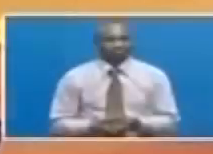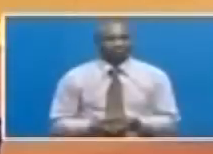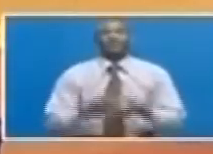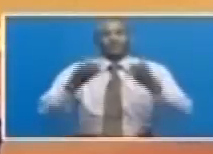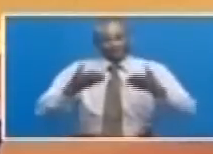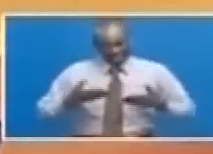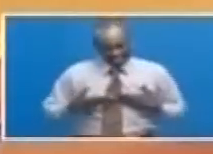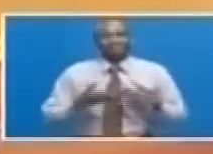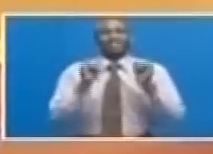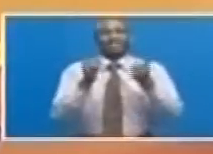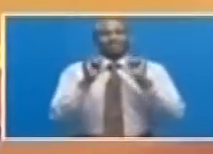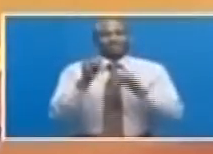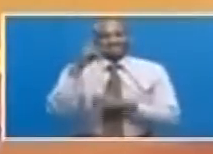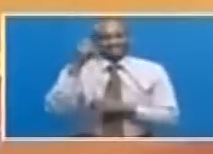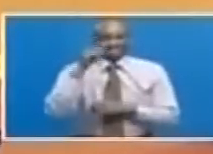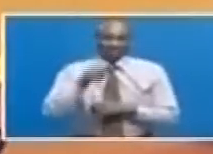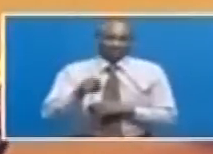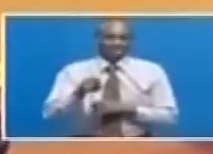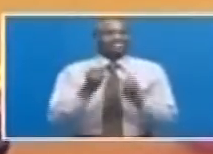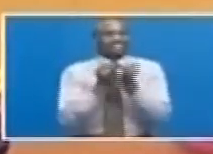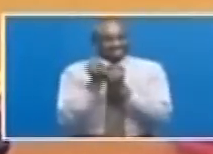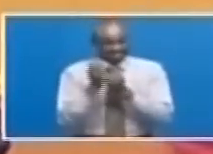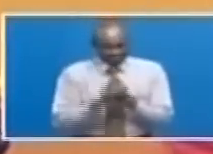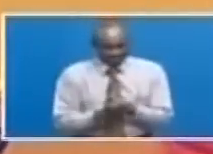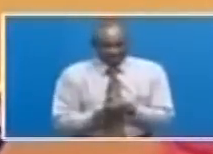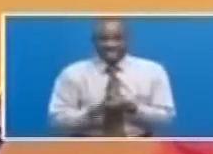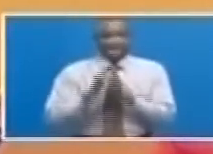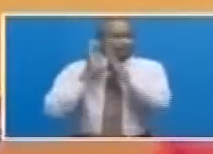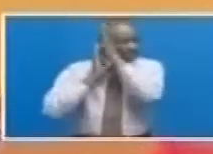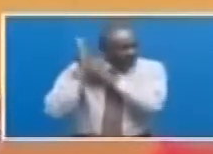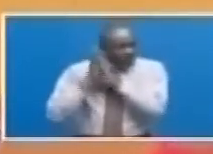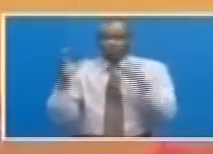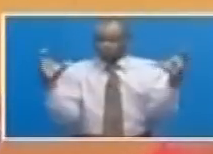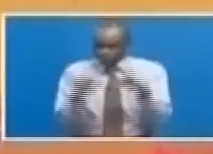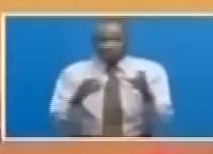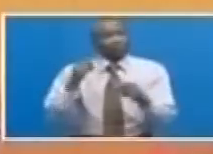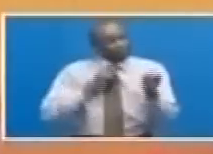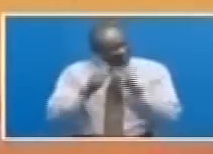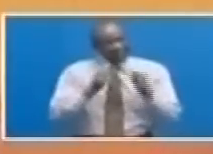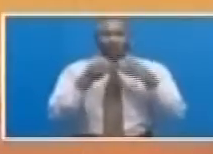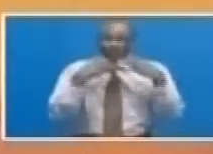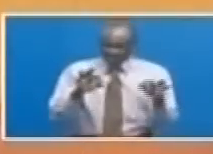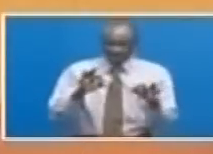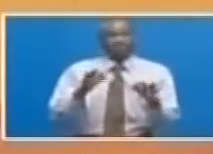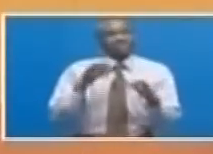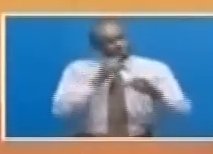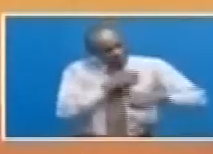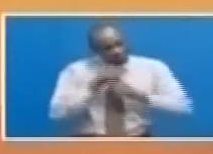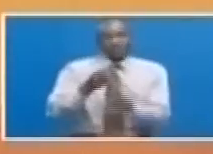Naam, karibu kwenye taarifa za KTN leo wikendi. Mashujaa wa Maumau hii leo walikusanyika katika bustani ya